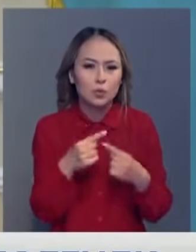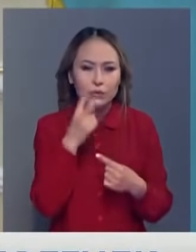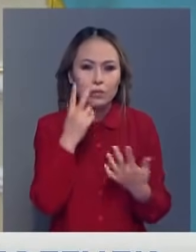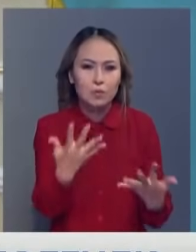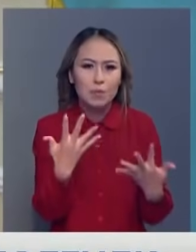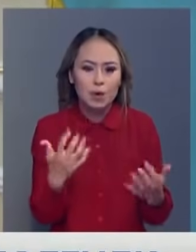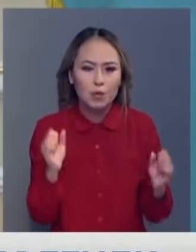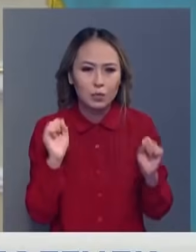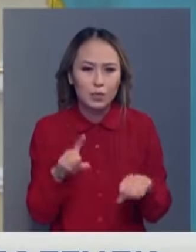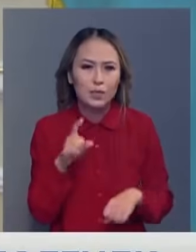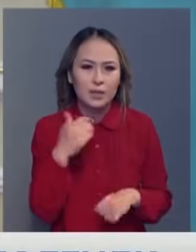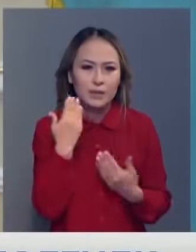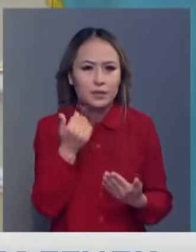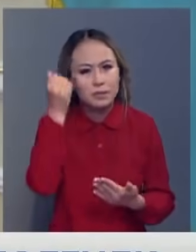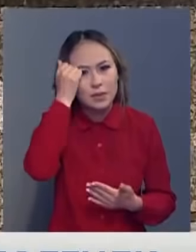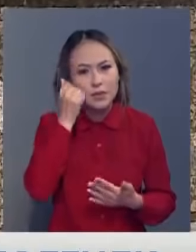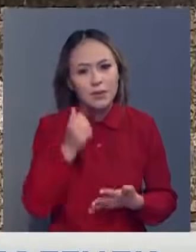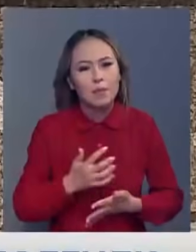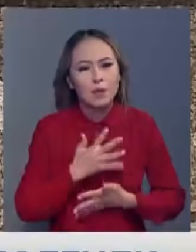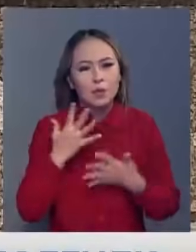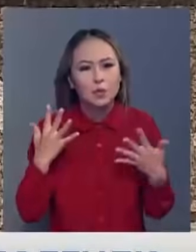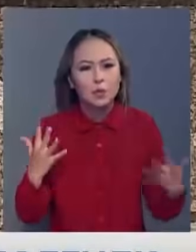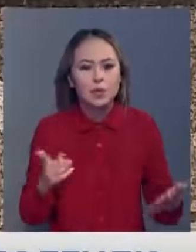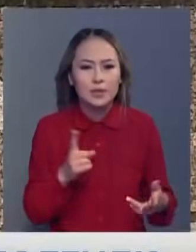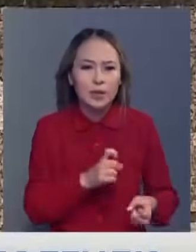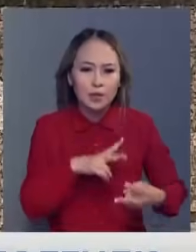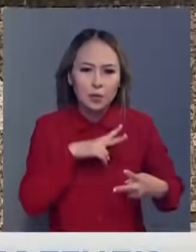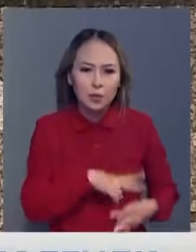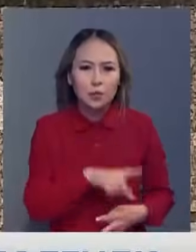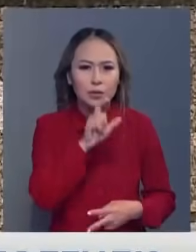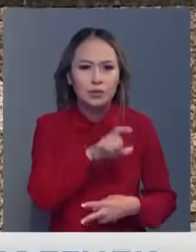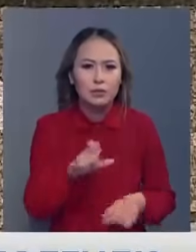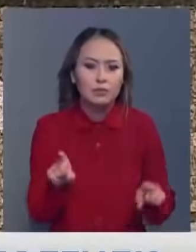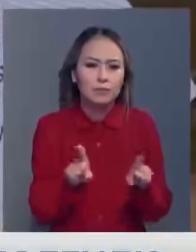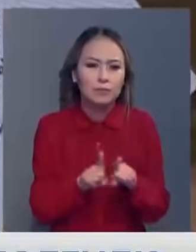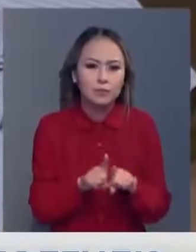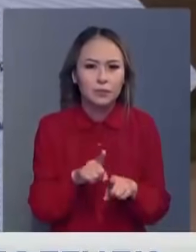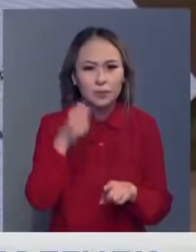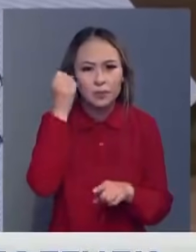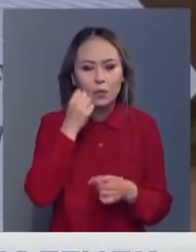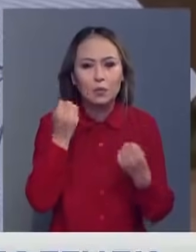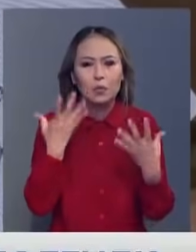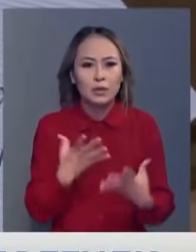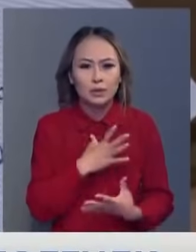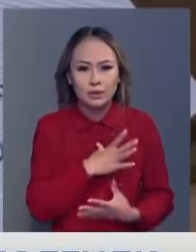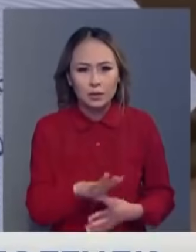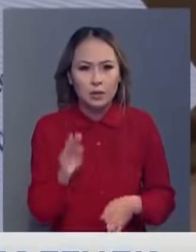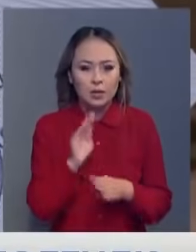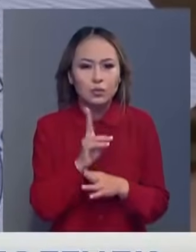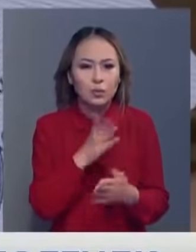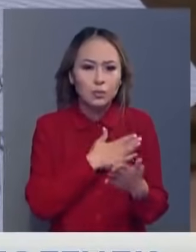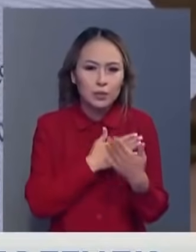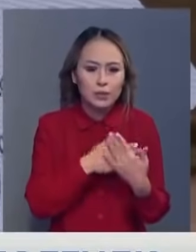білдіңіз. Сол үшін сізге алғыс айтқым келеді. Аянбай еңбек еткендер құралғыспен шектелмеді. Белсенді жандарға